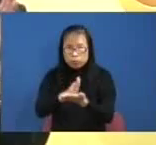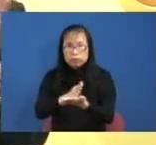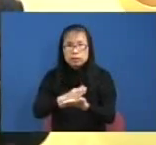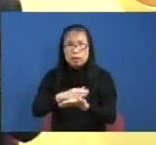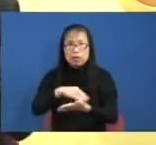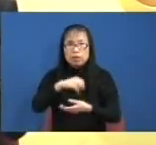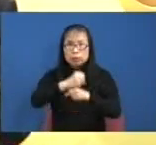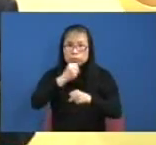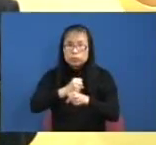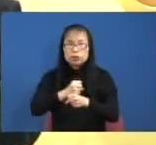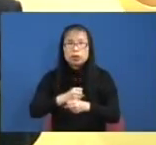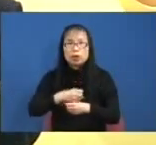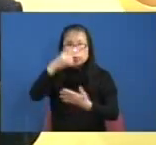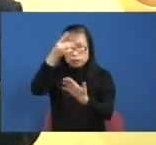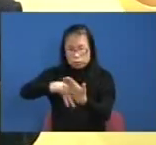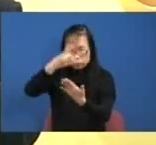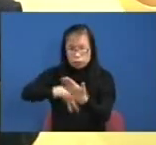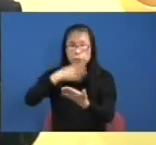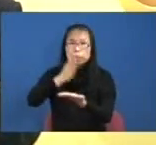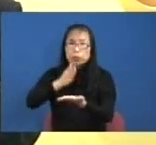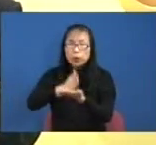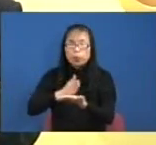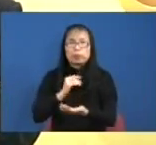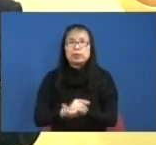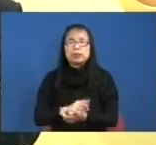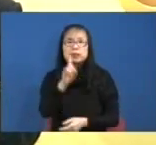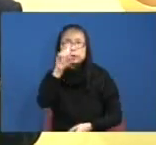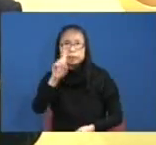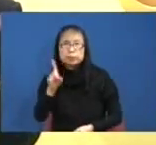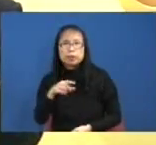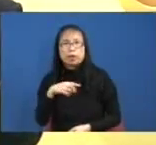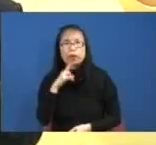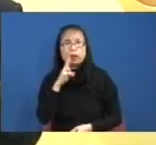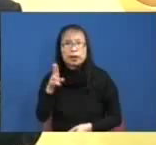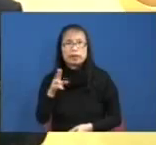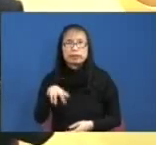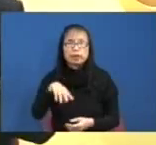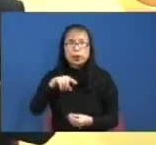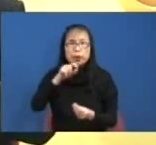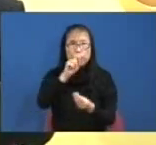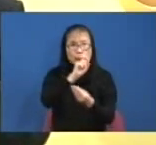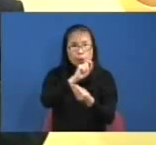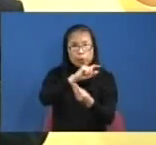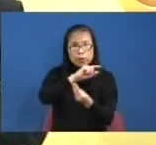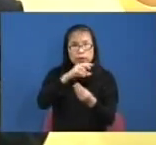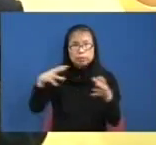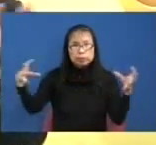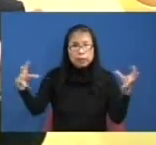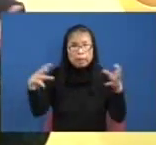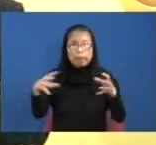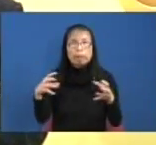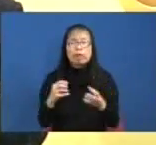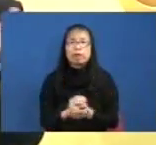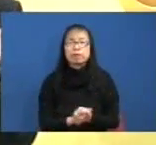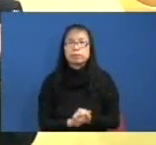種或者個工序，咁點樣係可以令到佢規範化，又或者？因為你知道